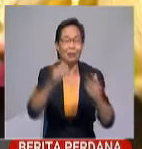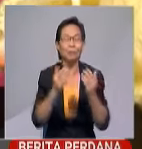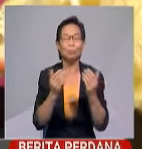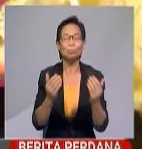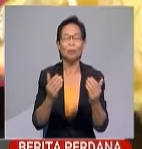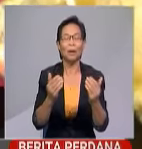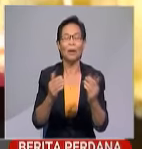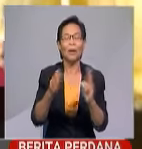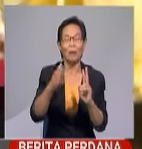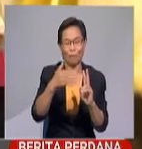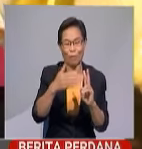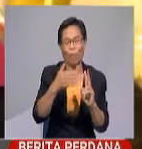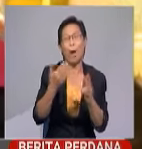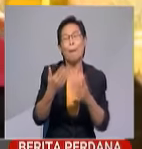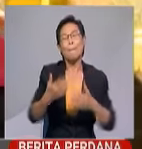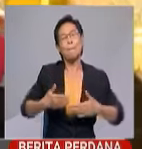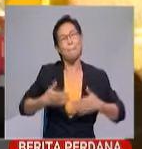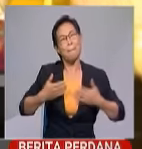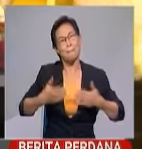mendoakan perkahwinan yang bahagia.